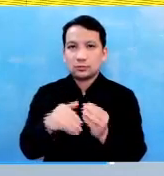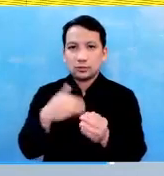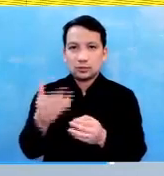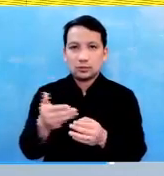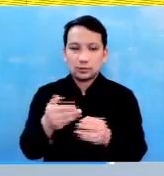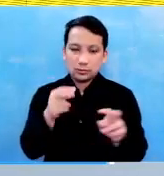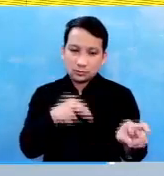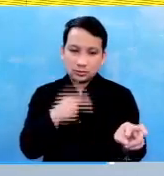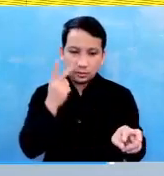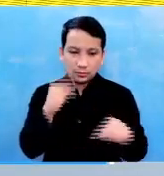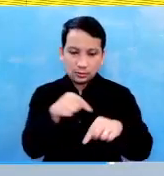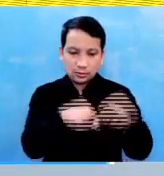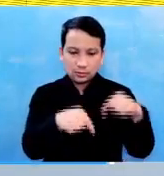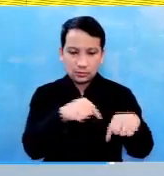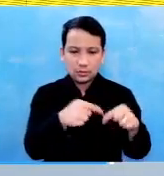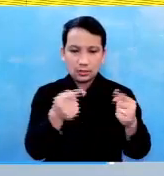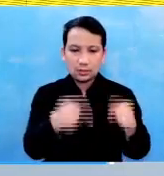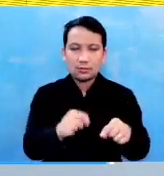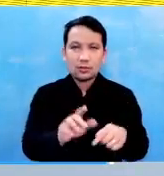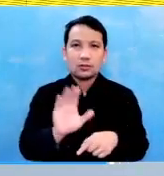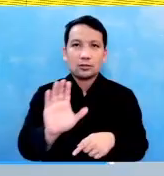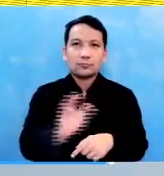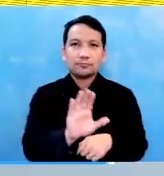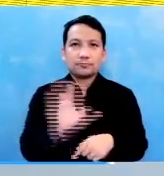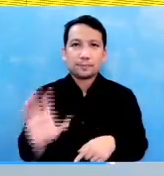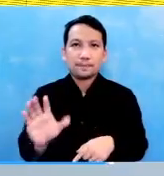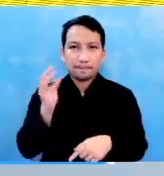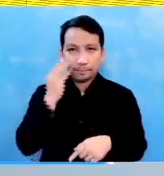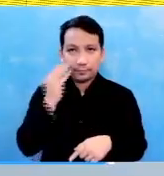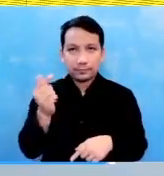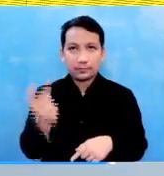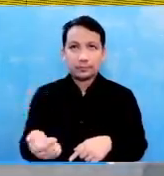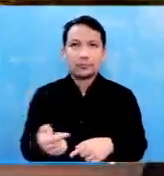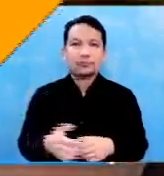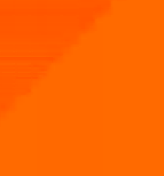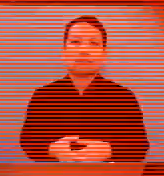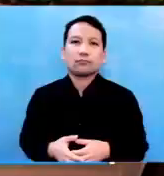mga insidenteng yan. Nasa frontline ng balitang yan si Mon Gualvez.